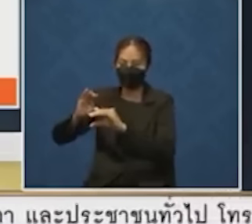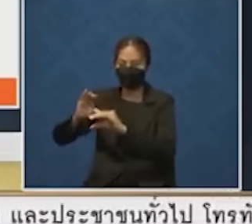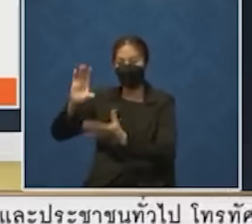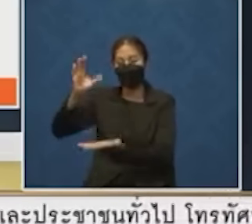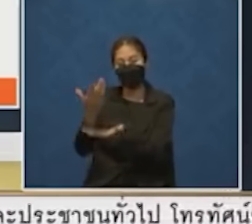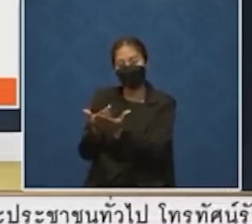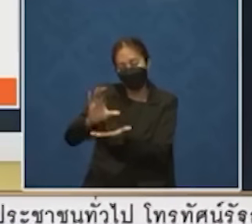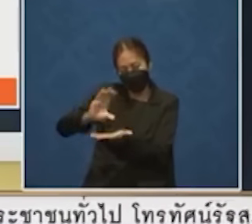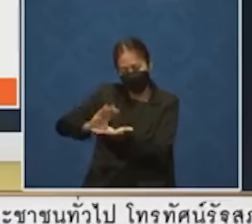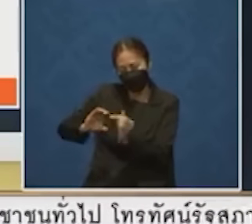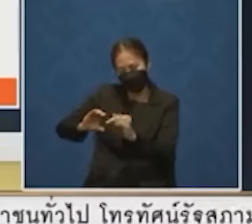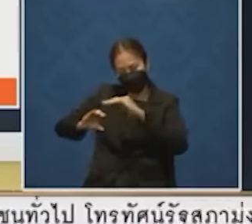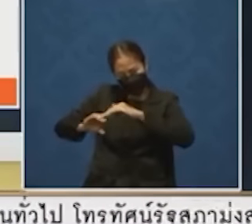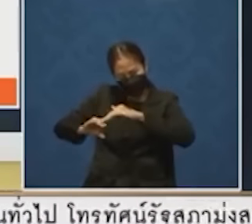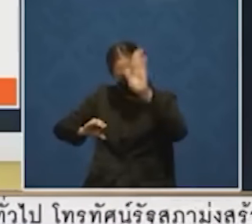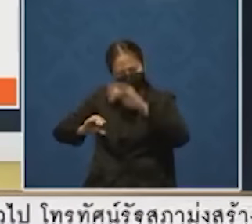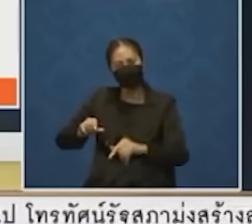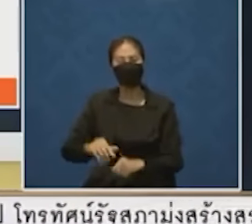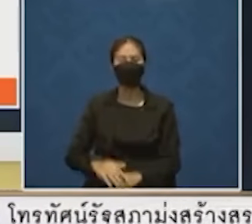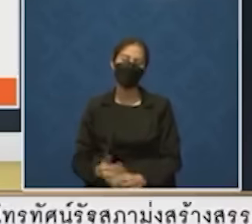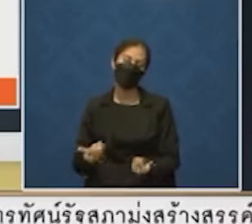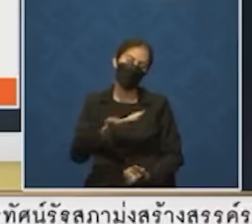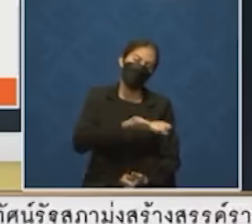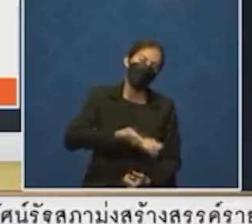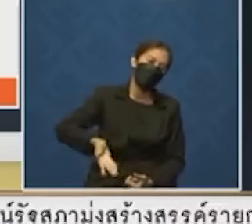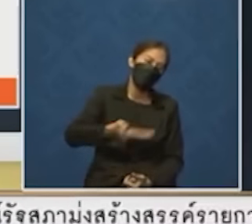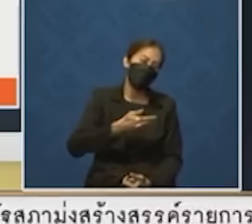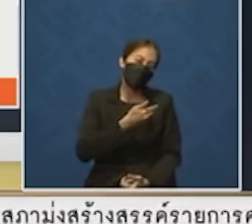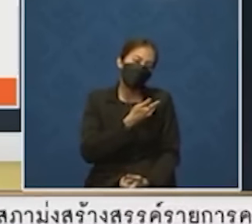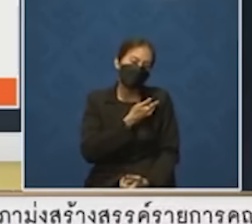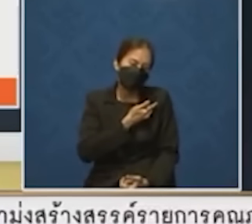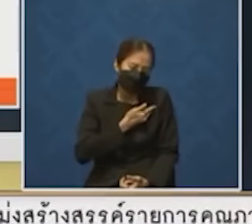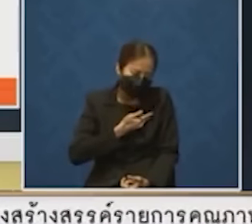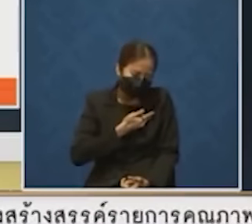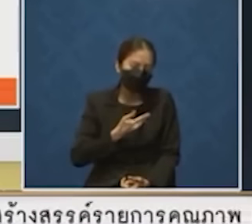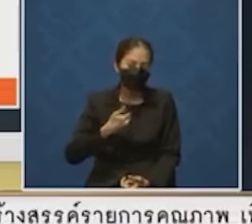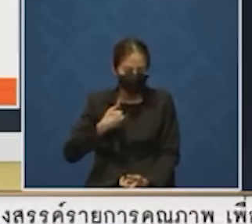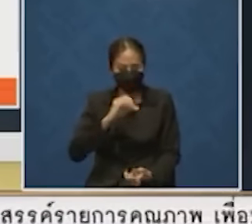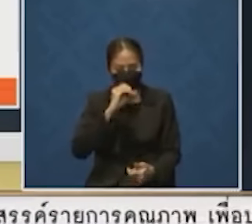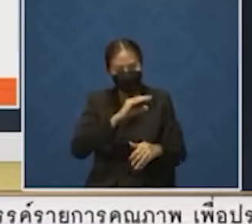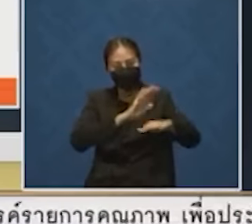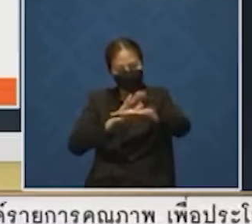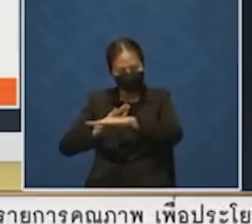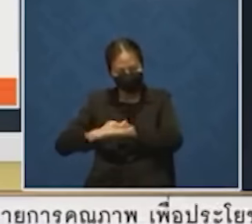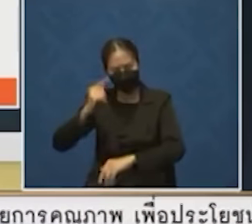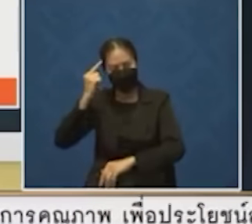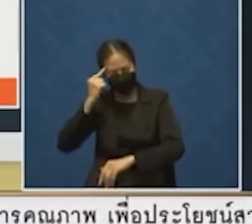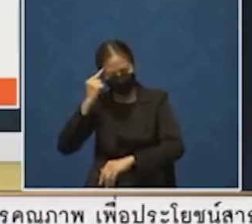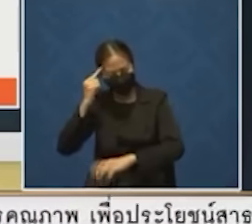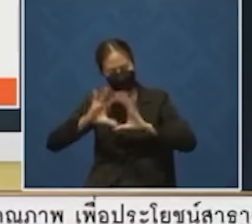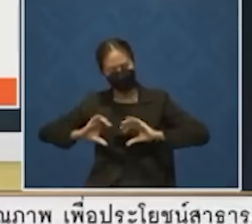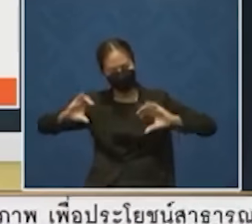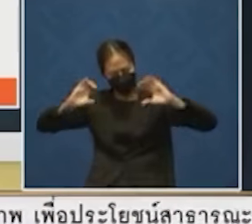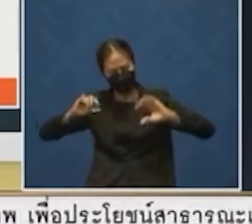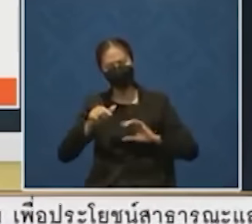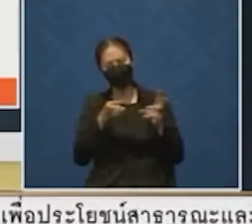ราต้องกลืนแล้วผมก็ต้องส่งสัญญาณดังๆไปยังพี่น้องข้าราชการที่เคารพรักทุกท่านว่าเราต้องมาช่วยกันคิดละครับว่ากระบวนการ